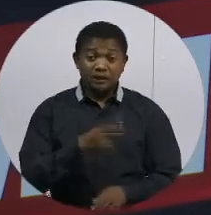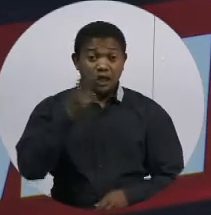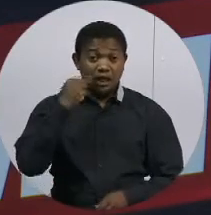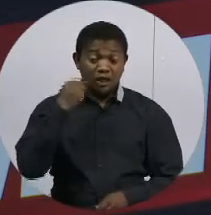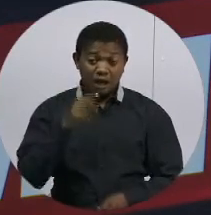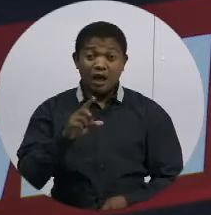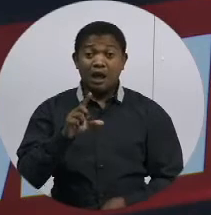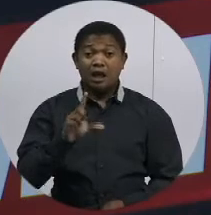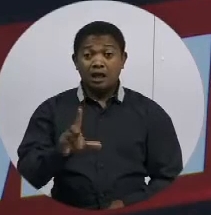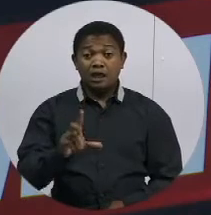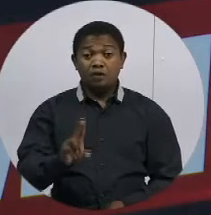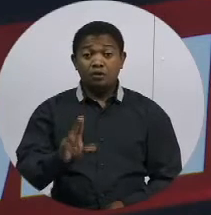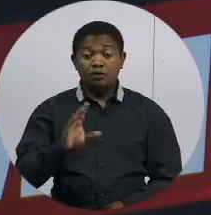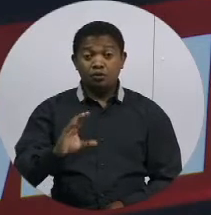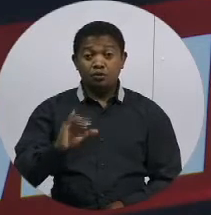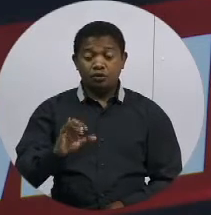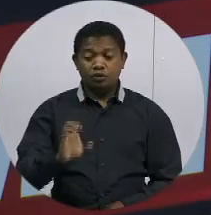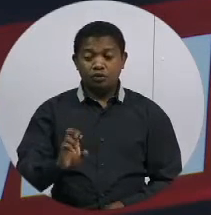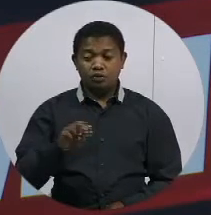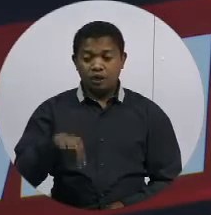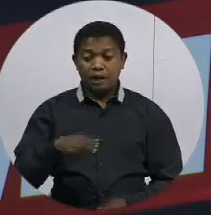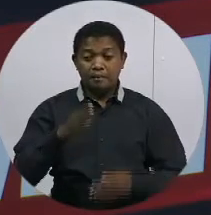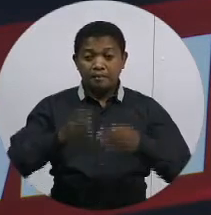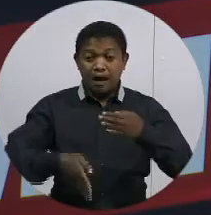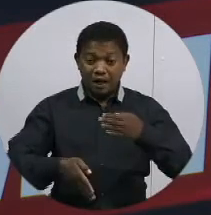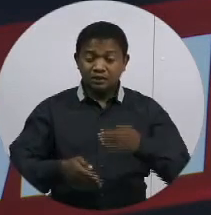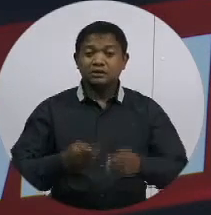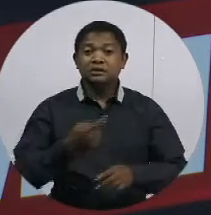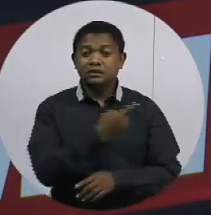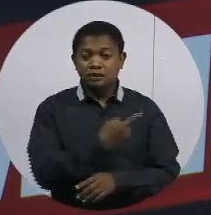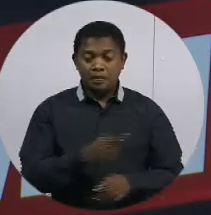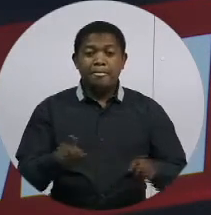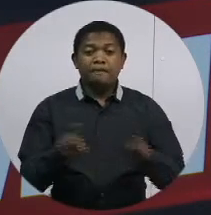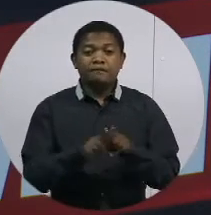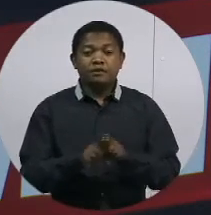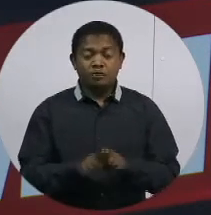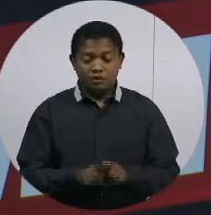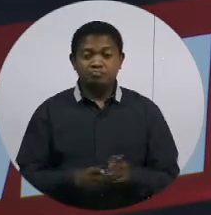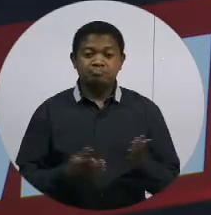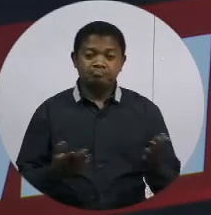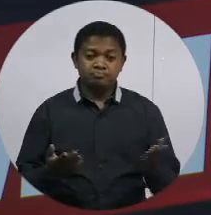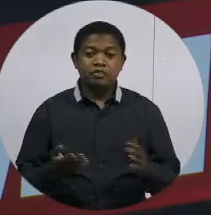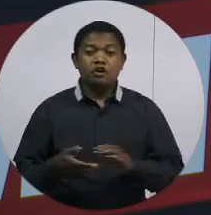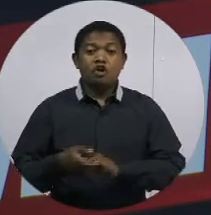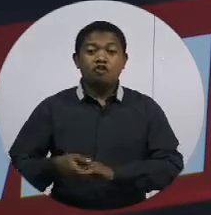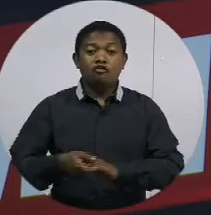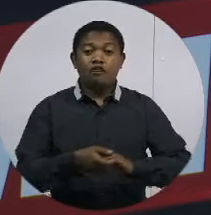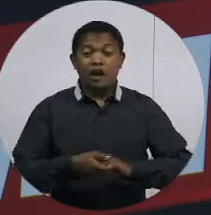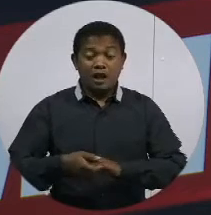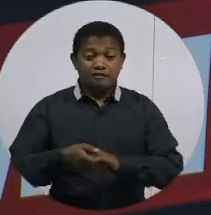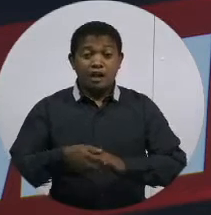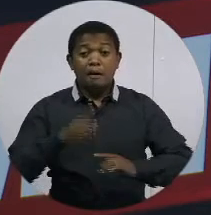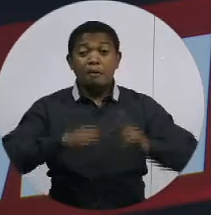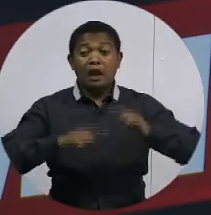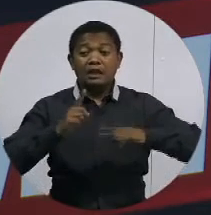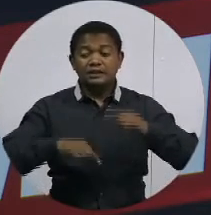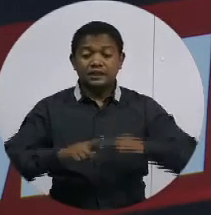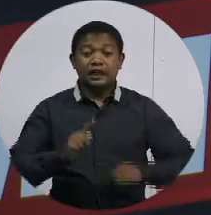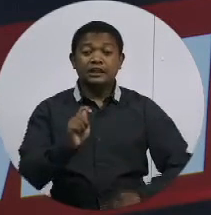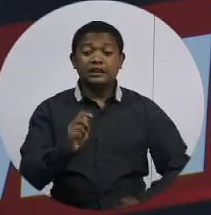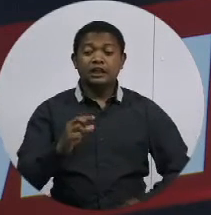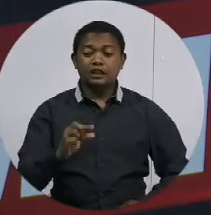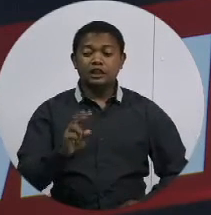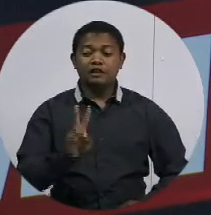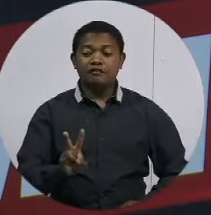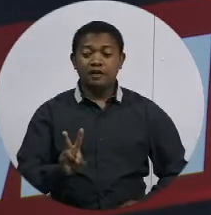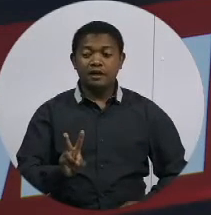Rakoto Malala izay izay voafito tao Morombe dia nanao fanambarana ny fianakaviana politika TGV IRD